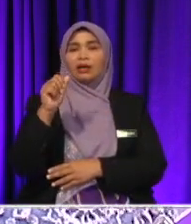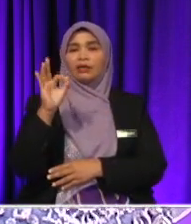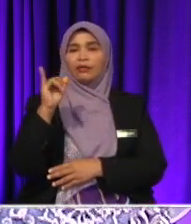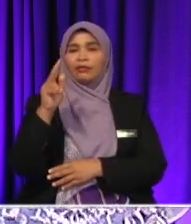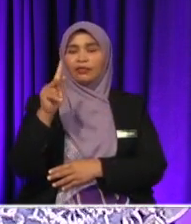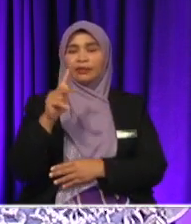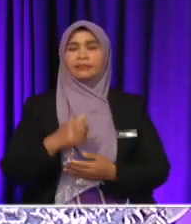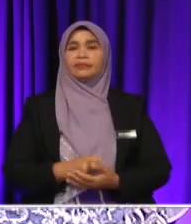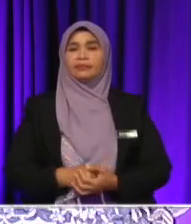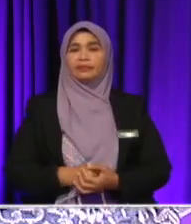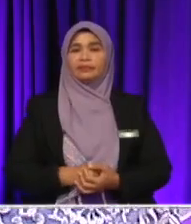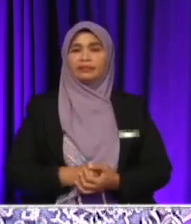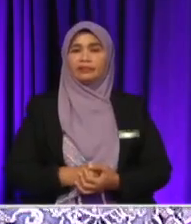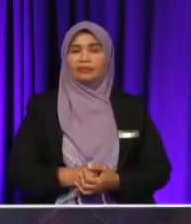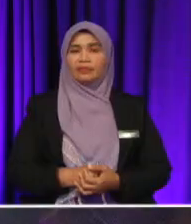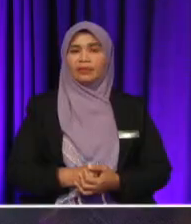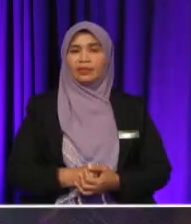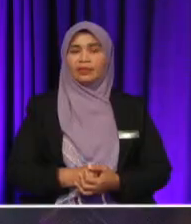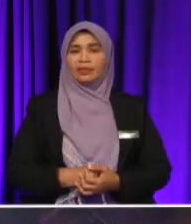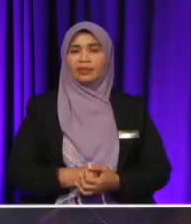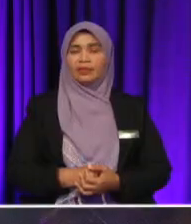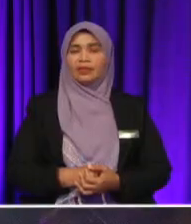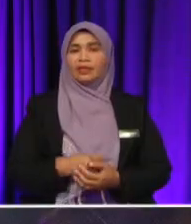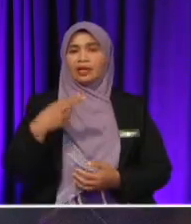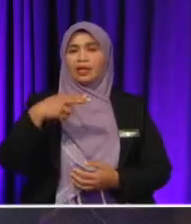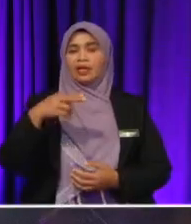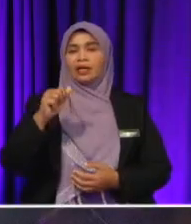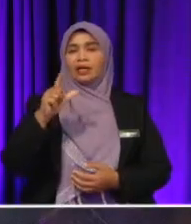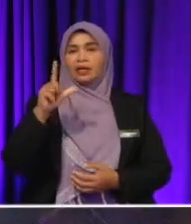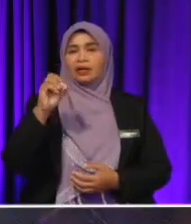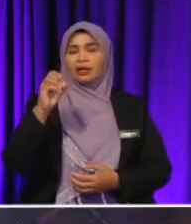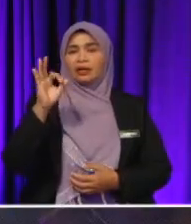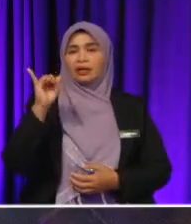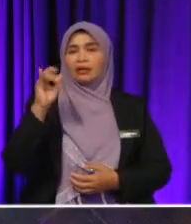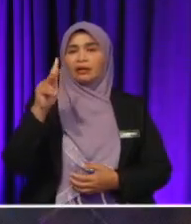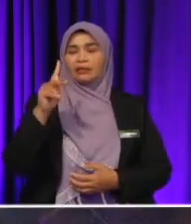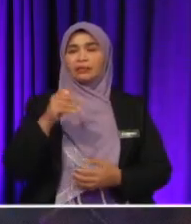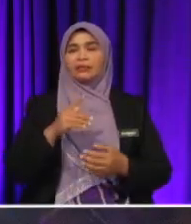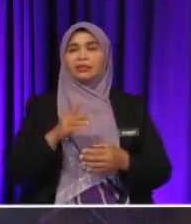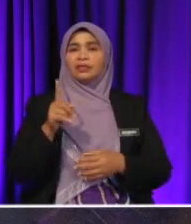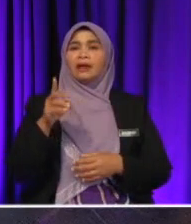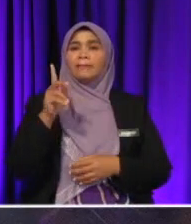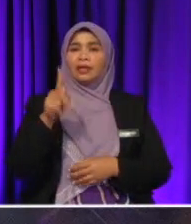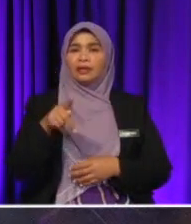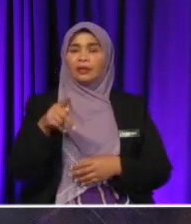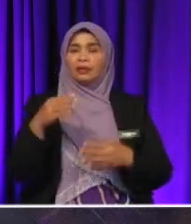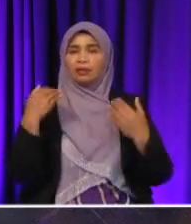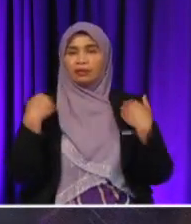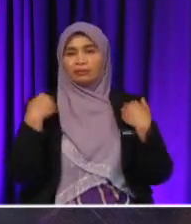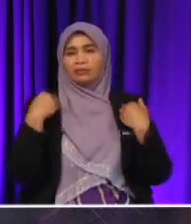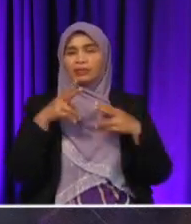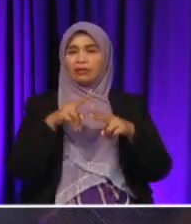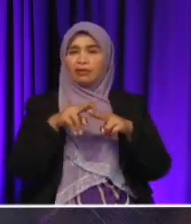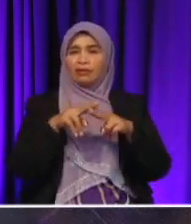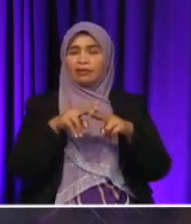tengok Apa itu halofit tadi Ifan oke halo tumbuhan ini pelukan kandungan garam yang tinggi Iya betul betul bukan